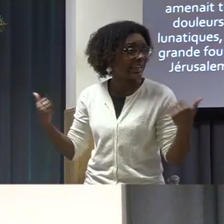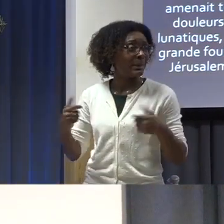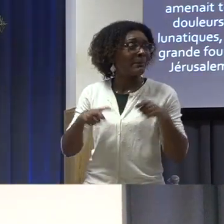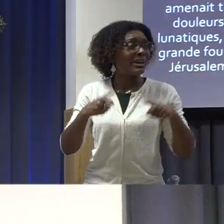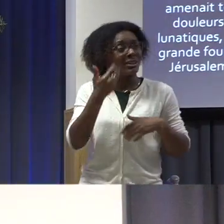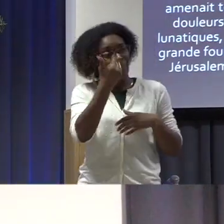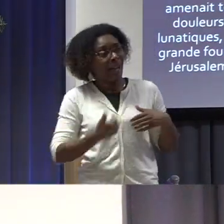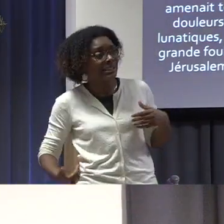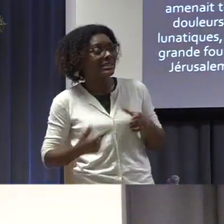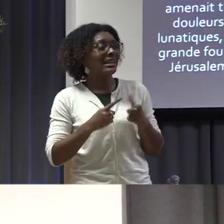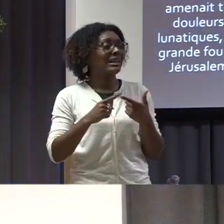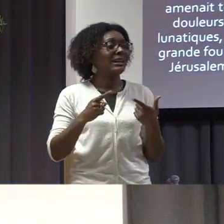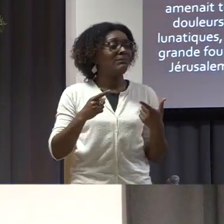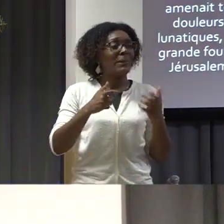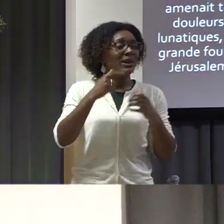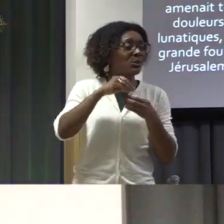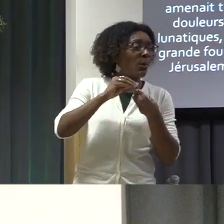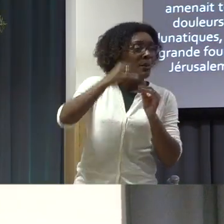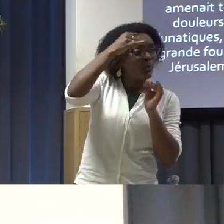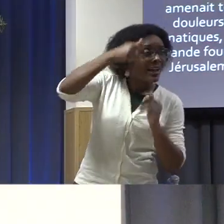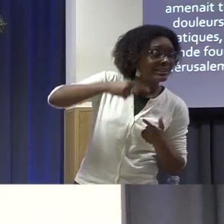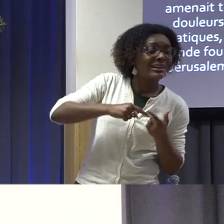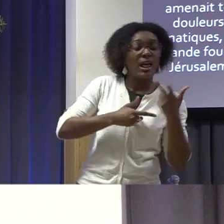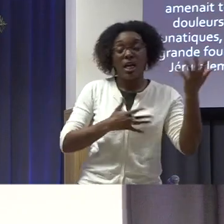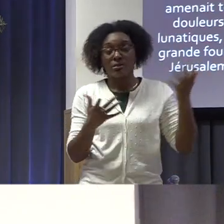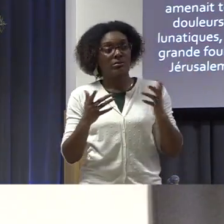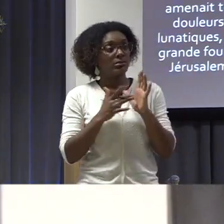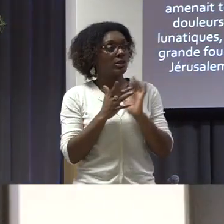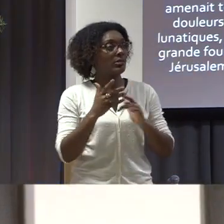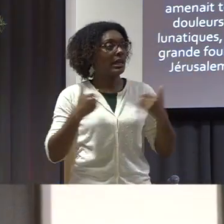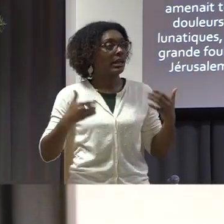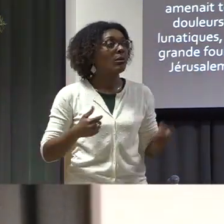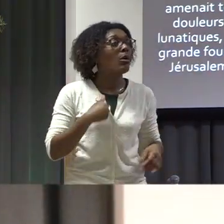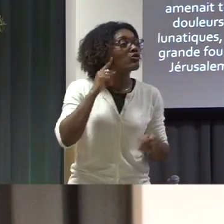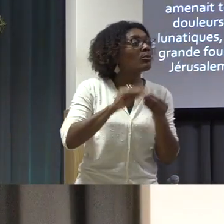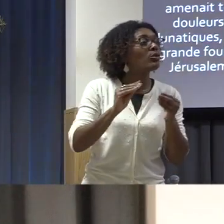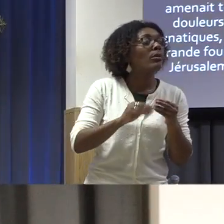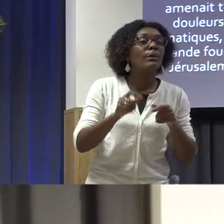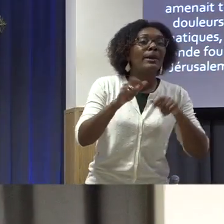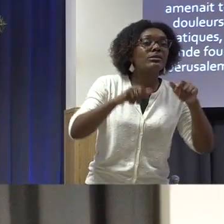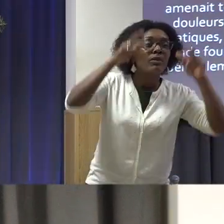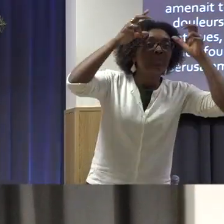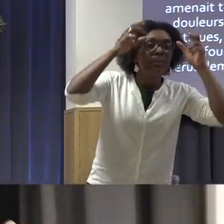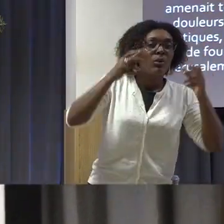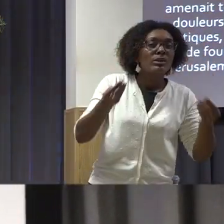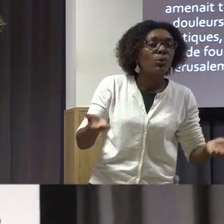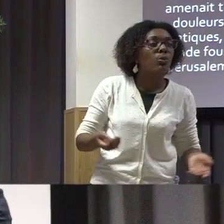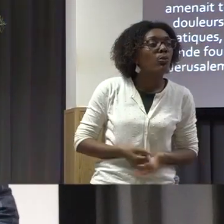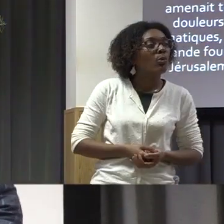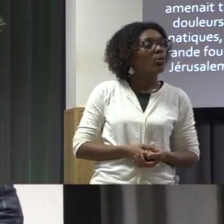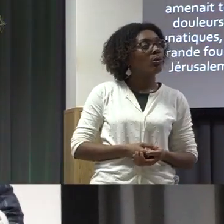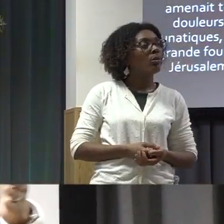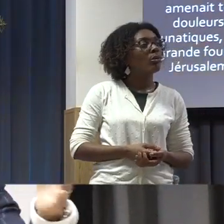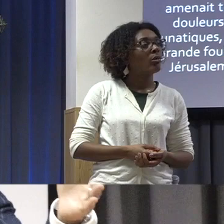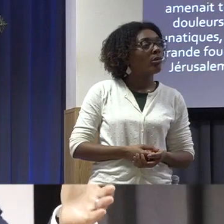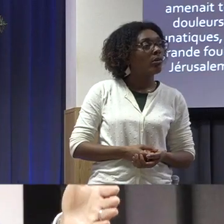elik et il est guéri c'est moi je me pose la question où sont les démoniaques aujourd'hui nous les avons envoyés dans